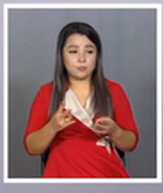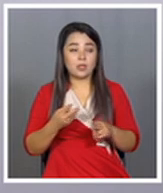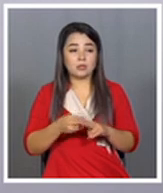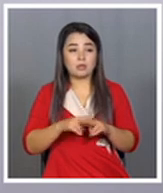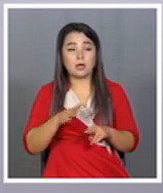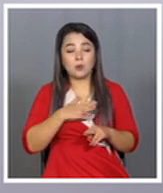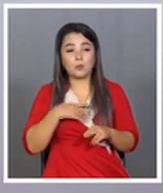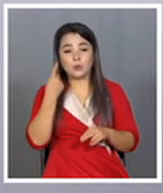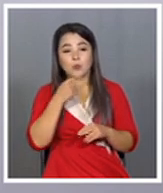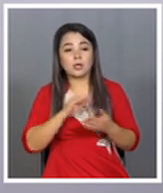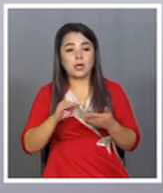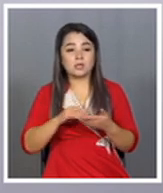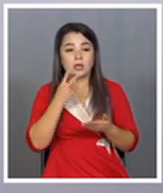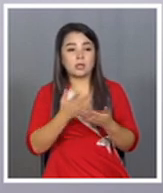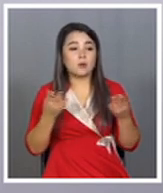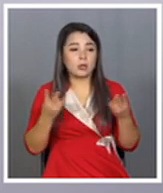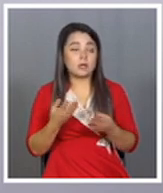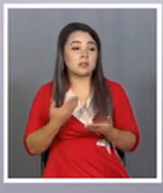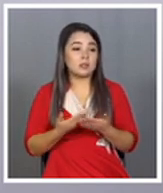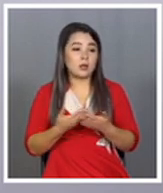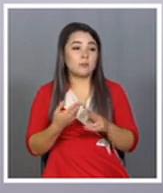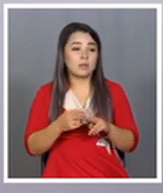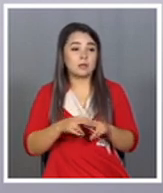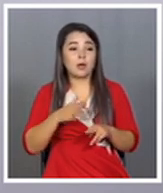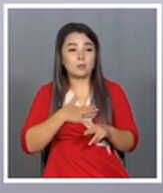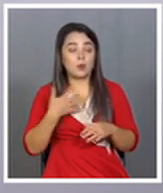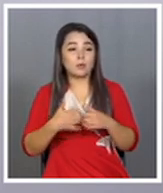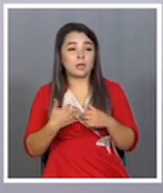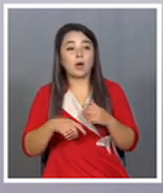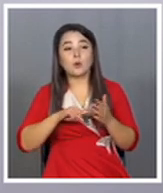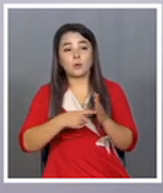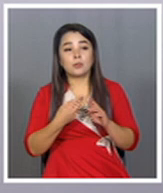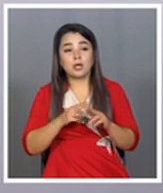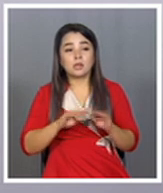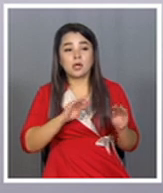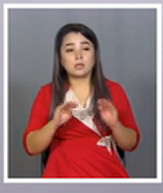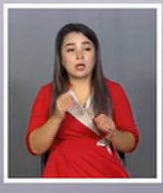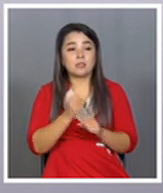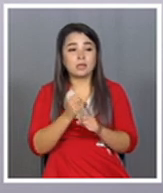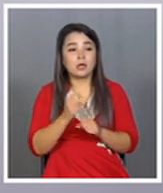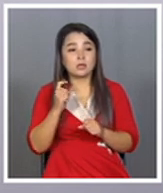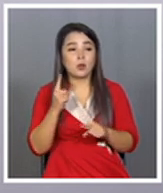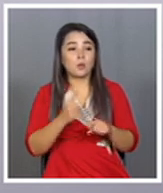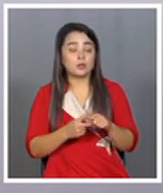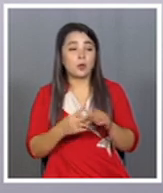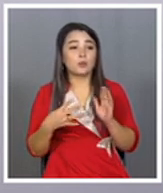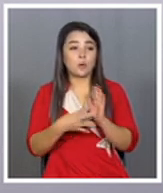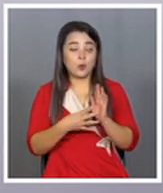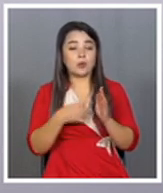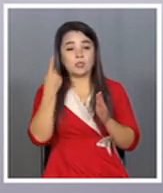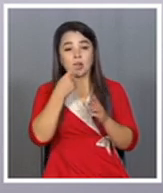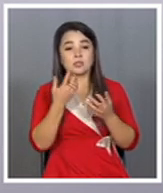Бізге түрлендіру жасау керек. Неге? Себебі біз ортақ көбейткіш түрінде X қосылған 9 болатындай